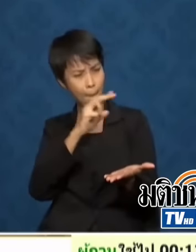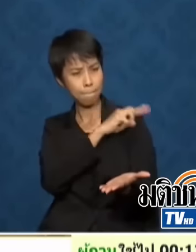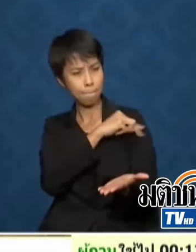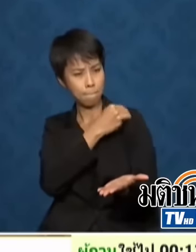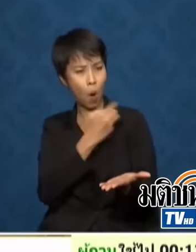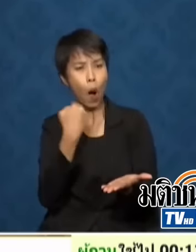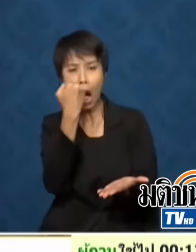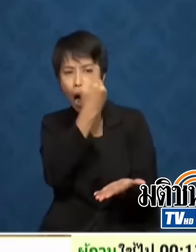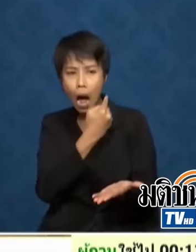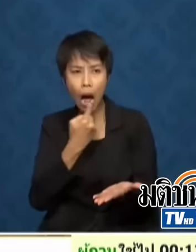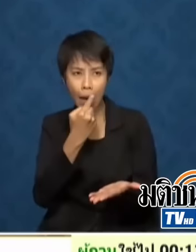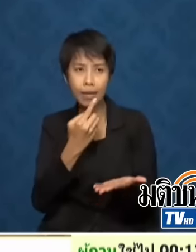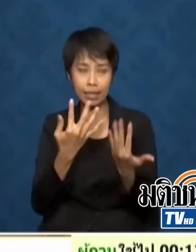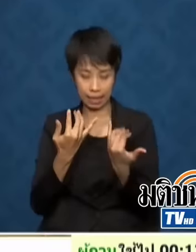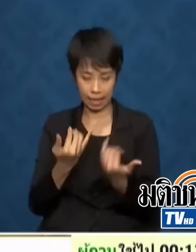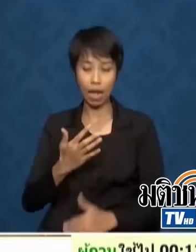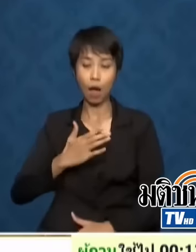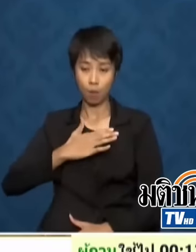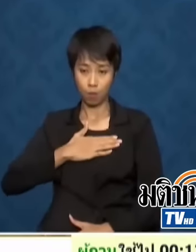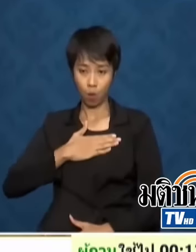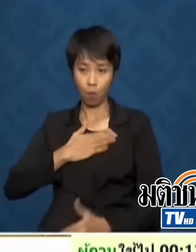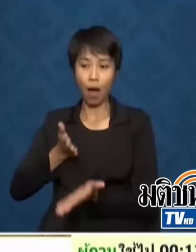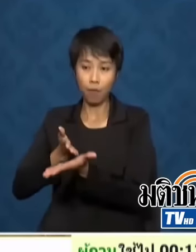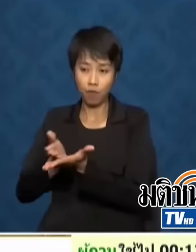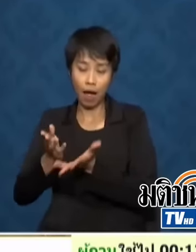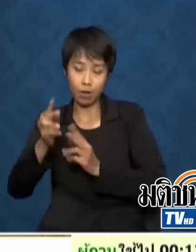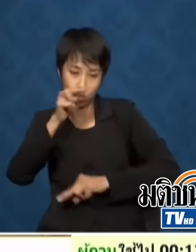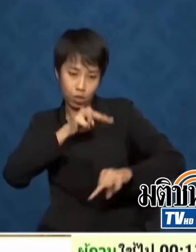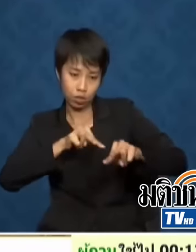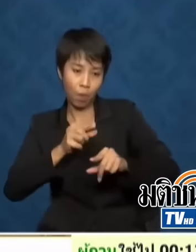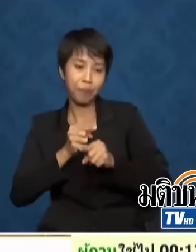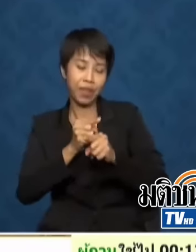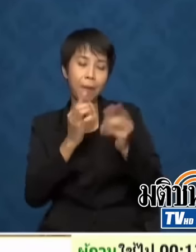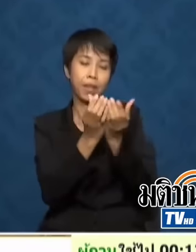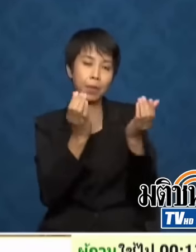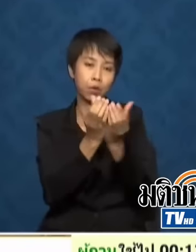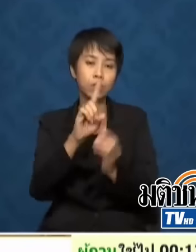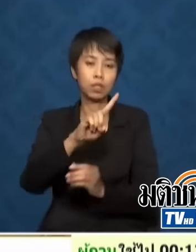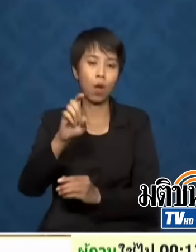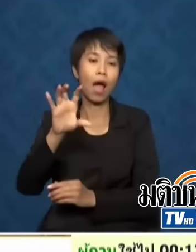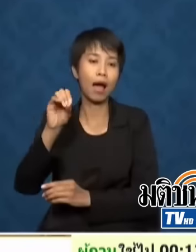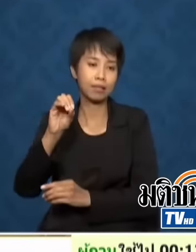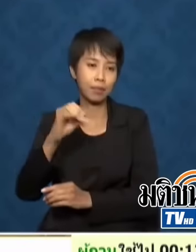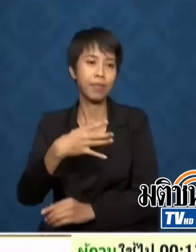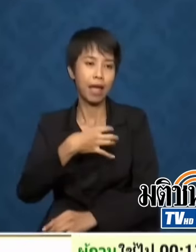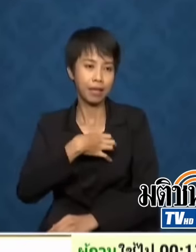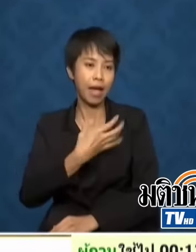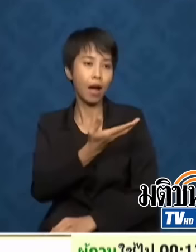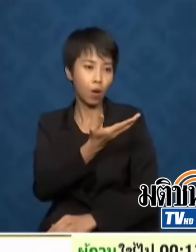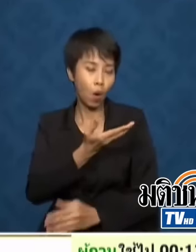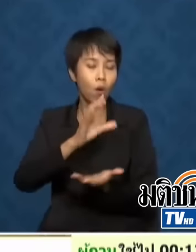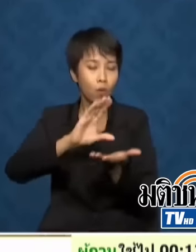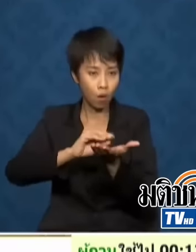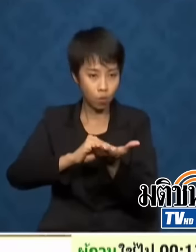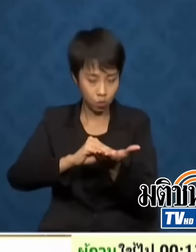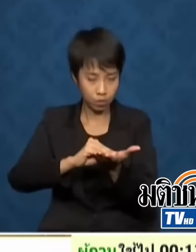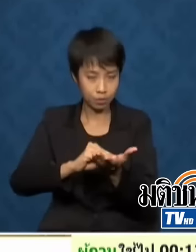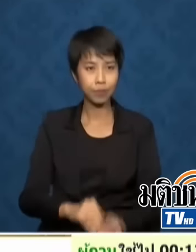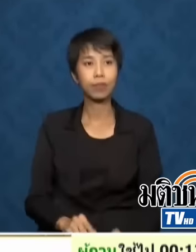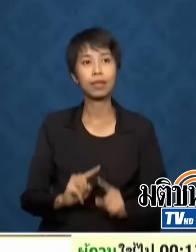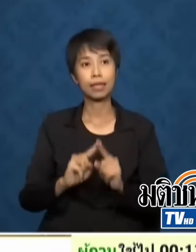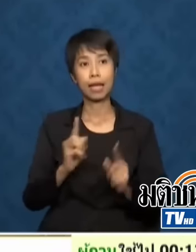วกเราในฐานะฝ่ายตรวจสอบและใช้อำนาจตามรัฐธรรมนูญมาตรา150นะครับในการที่จะขอทราบข้อมูลนี้ถ้าท่านรัฐมนตรีนะครับ